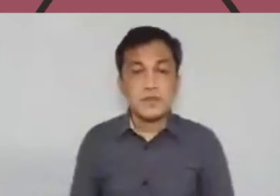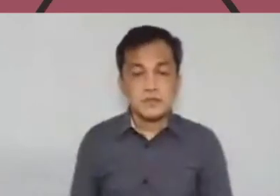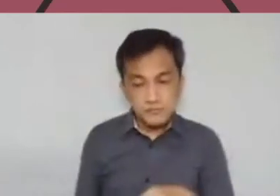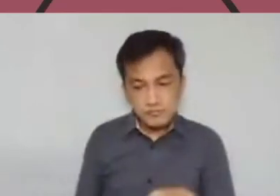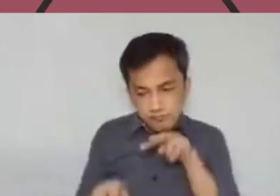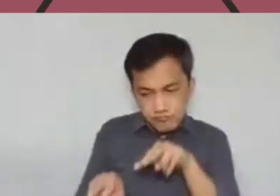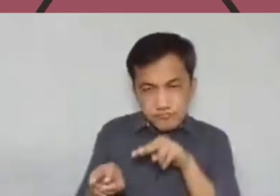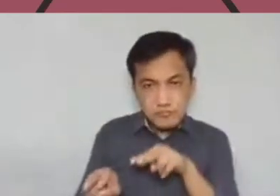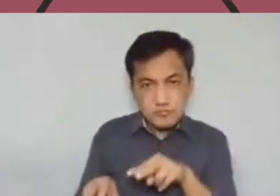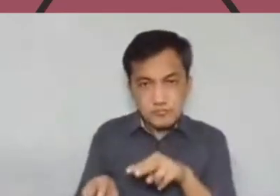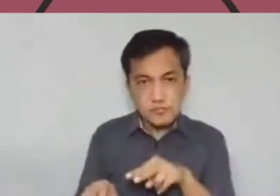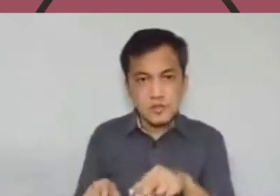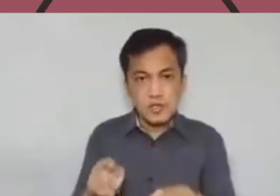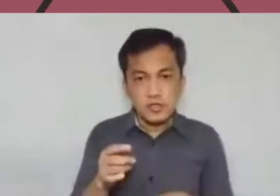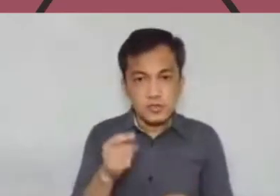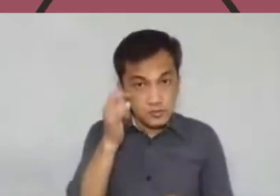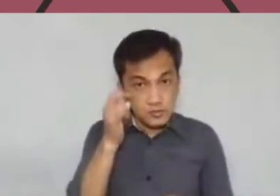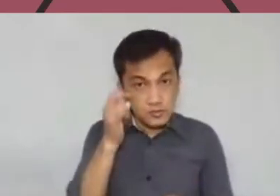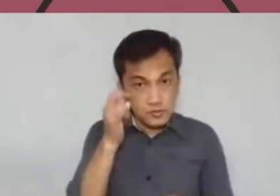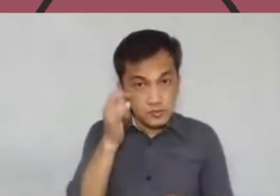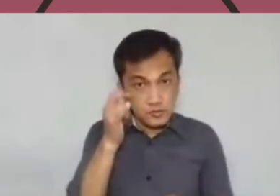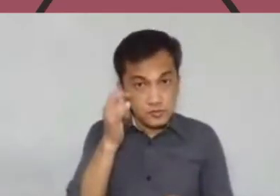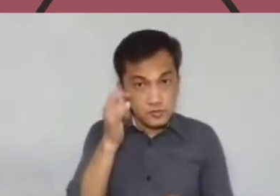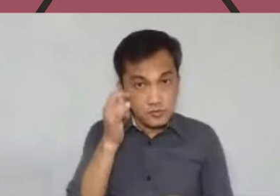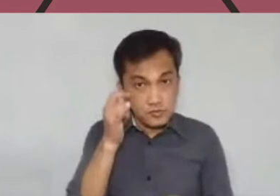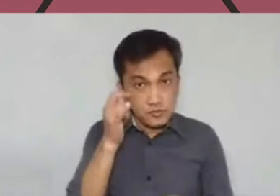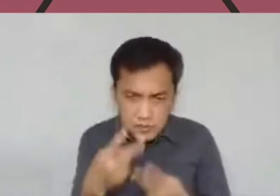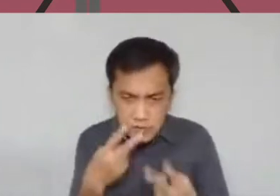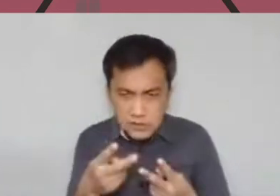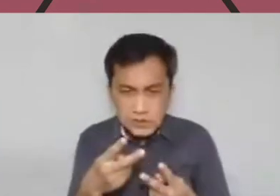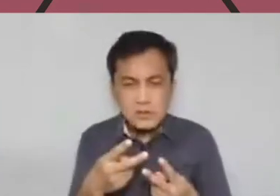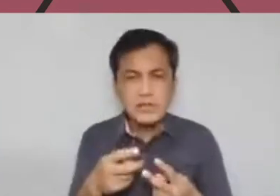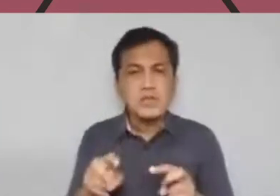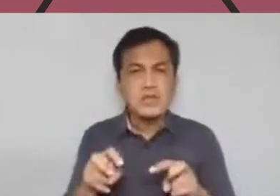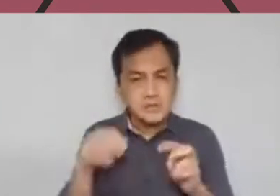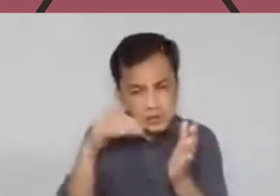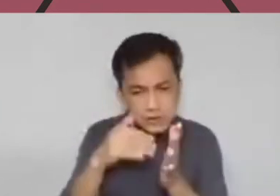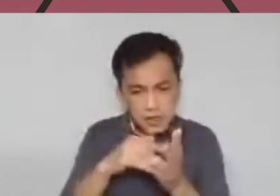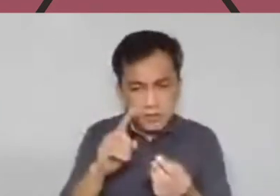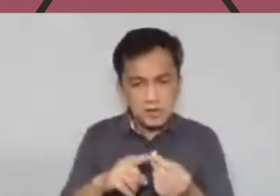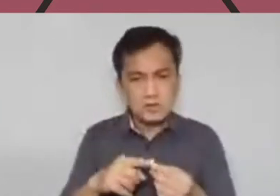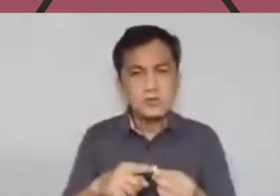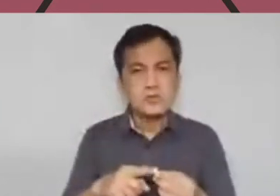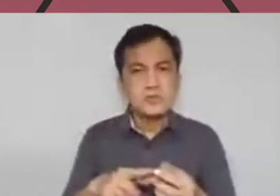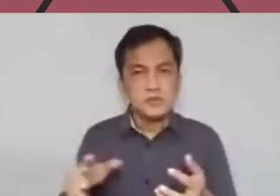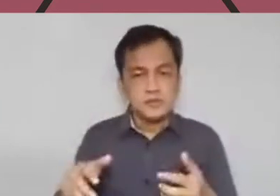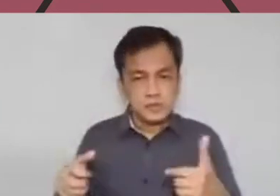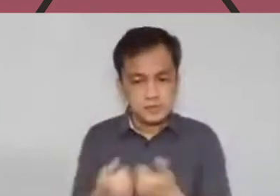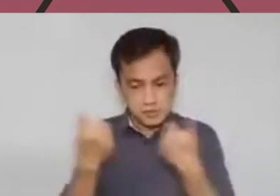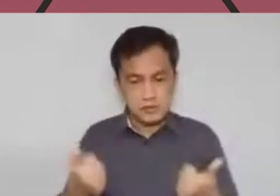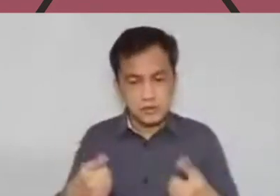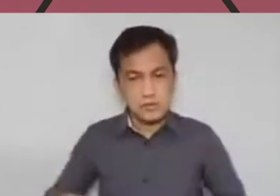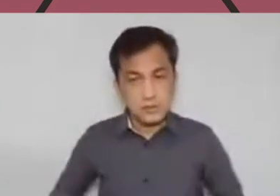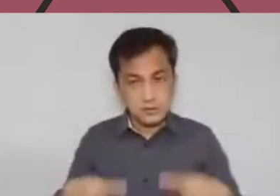niya ang isang YouTube channel upang mapag-aralan ang mga pinsalang pisikal at matuto ng paunang lunas o first